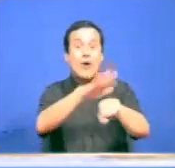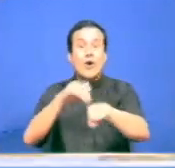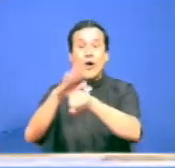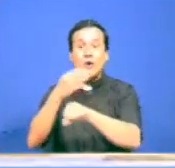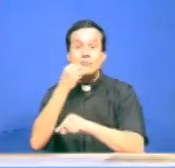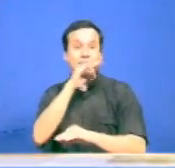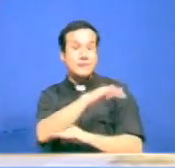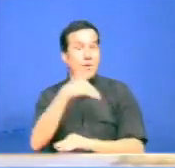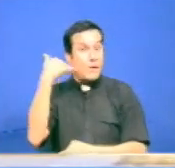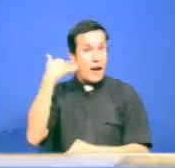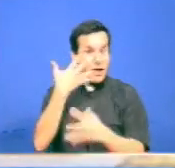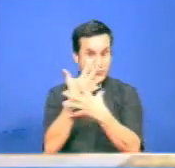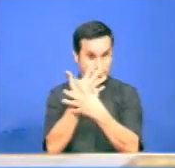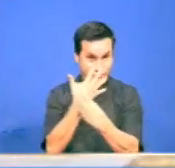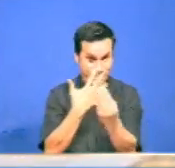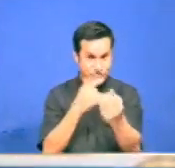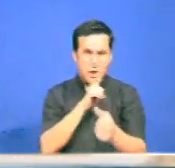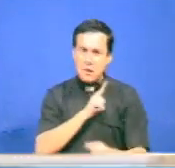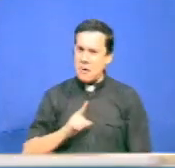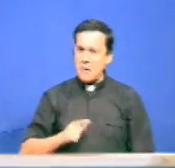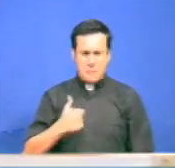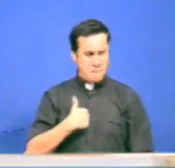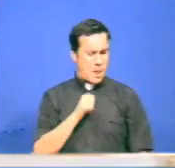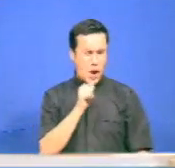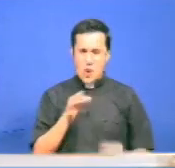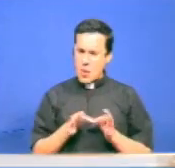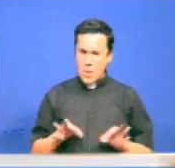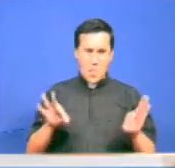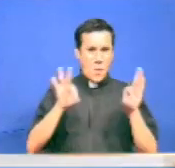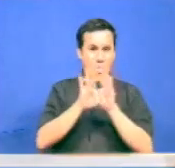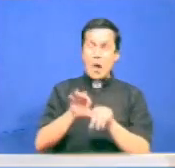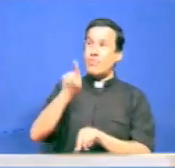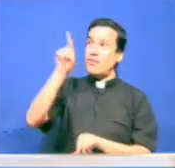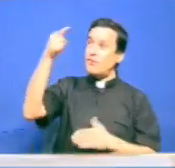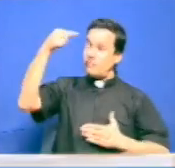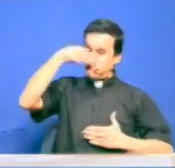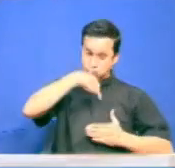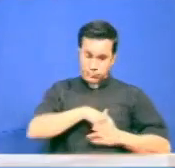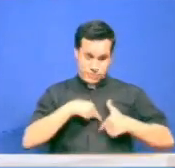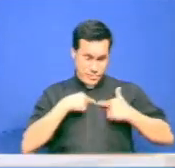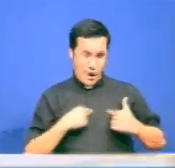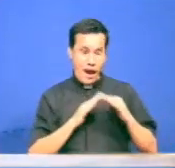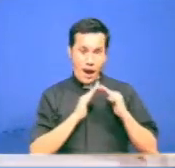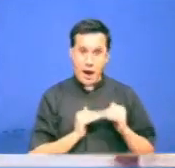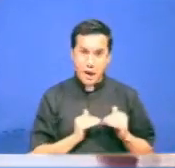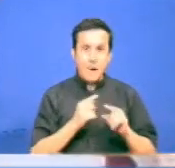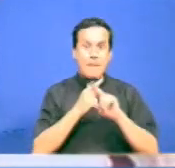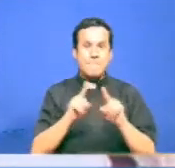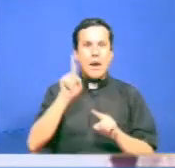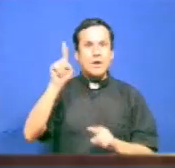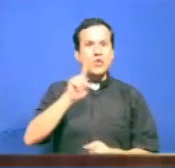Bwana. E Bwana, sistahili uingie kwangu, lakini na roho yangu